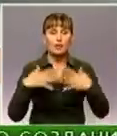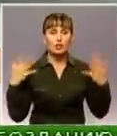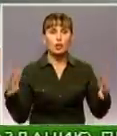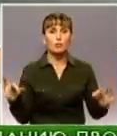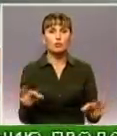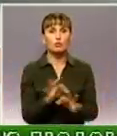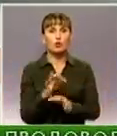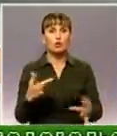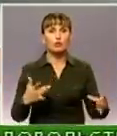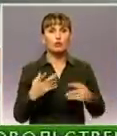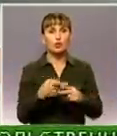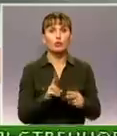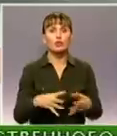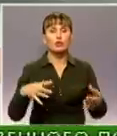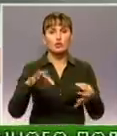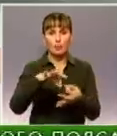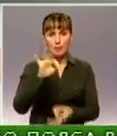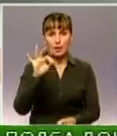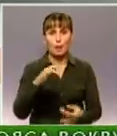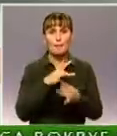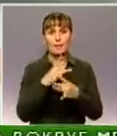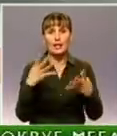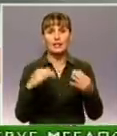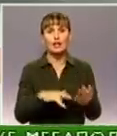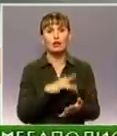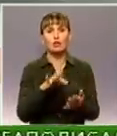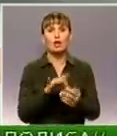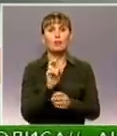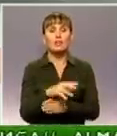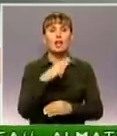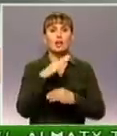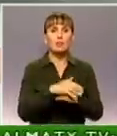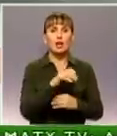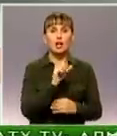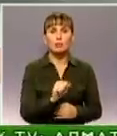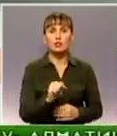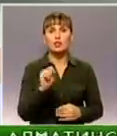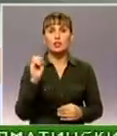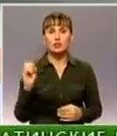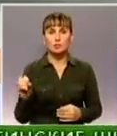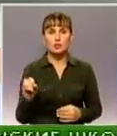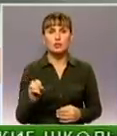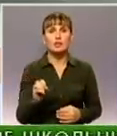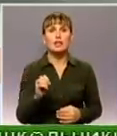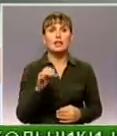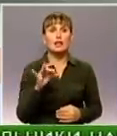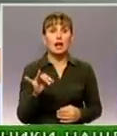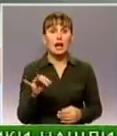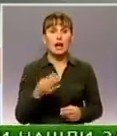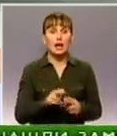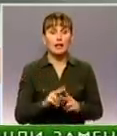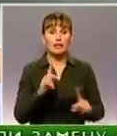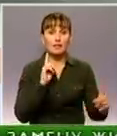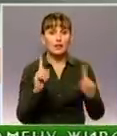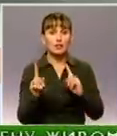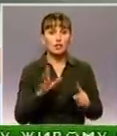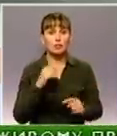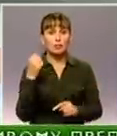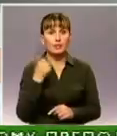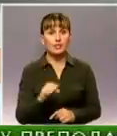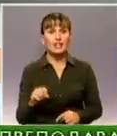Масштабное музыкальное шоу, которое совпало с празднованием Дня города, посетил аким Алматы Ахметжан Исимов. А хедлайнером вечера